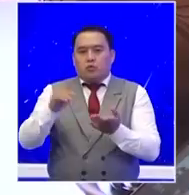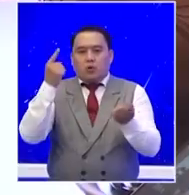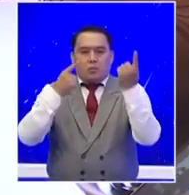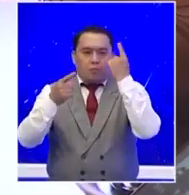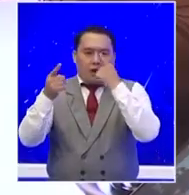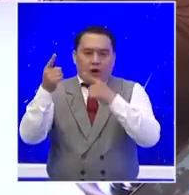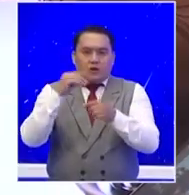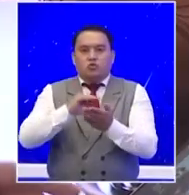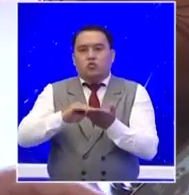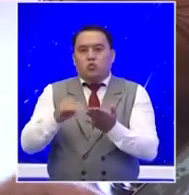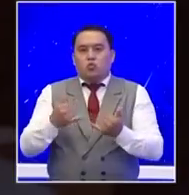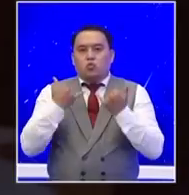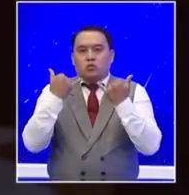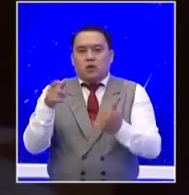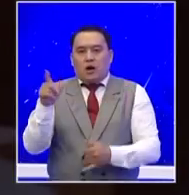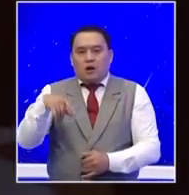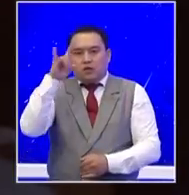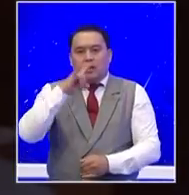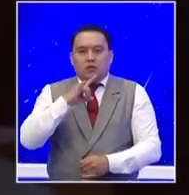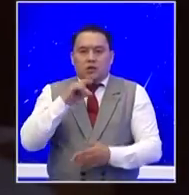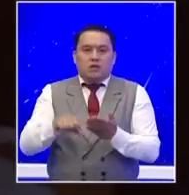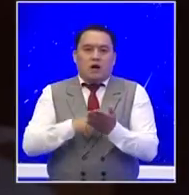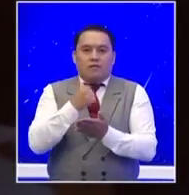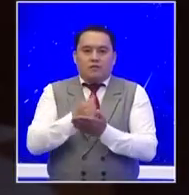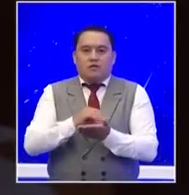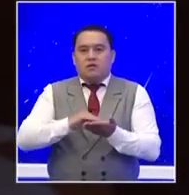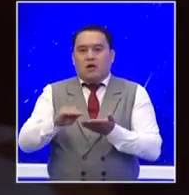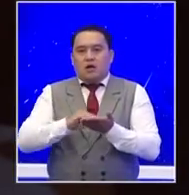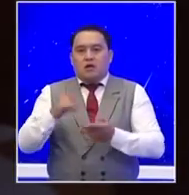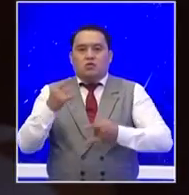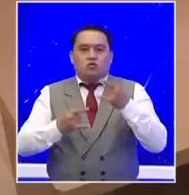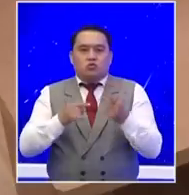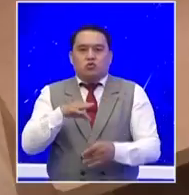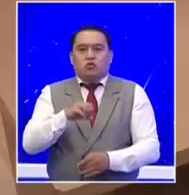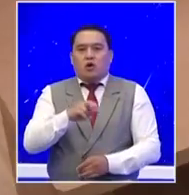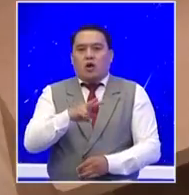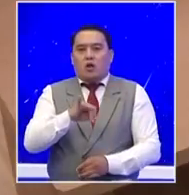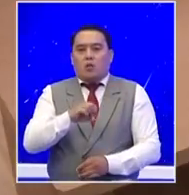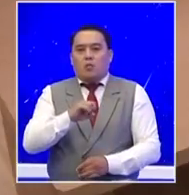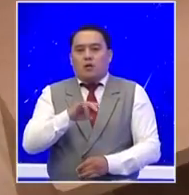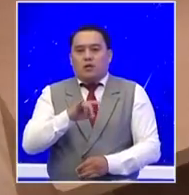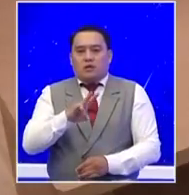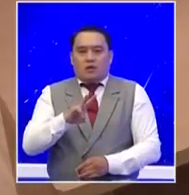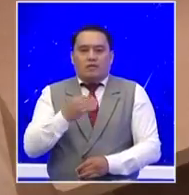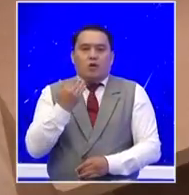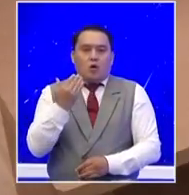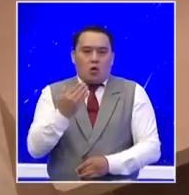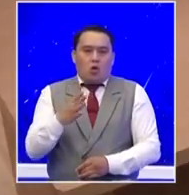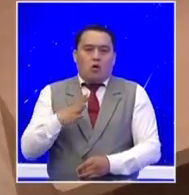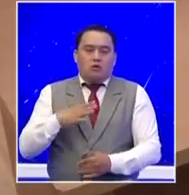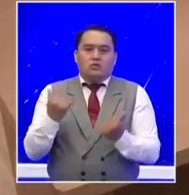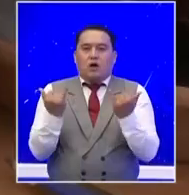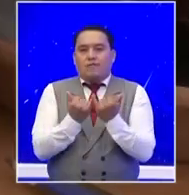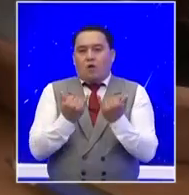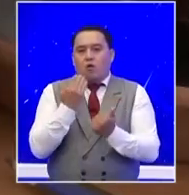поэты. Среди них и почетный журналист Казахстана, деятель культуры Республики Казахстан, главный продюсер телеканала ЖТСУ Жумахмет